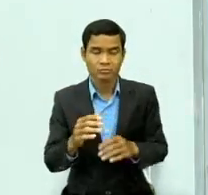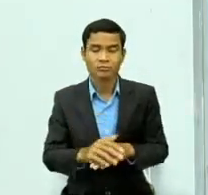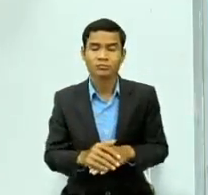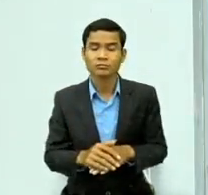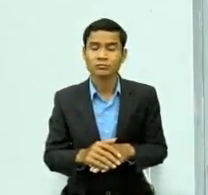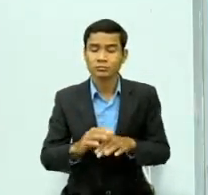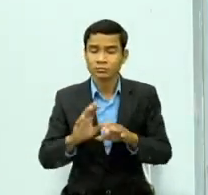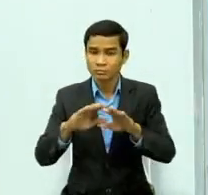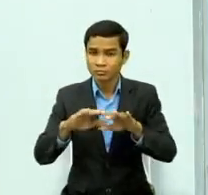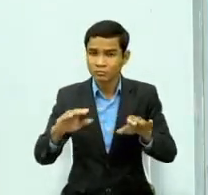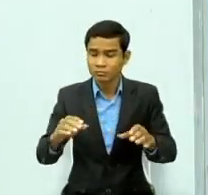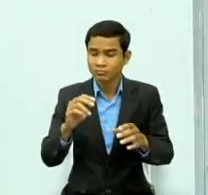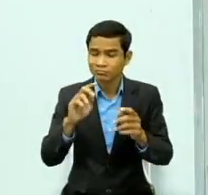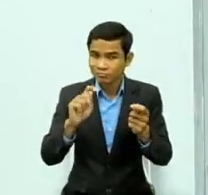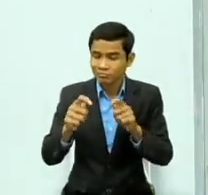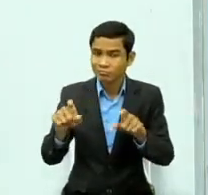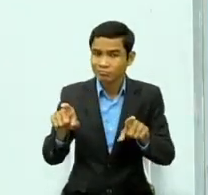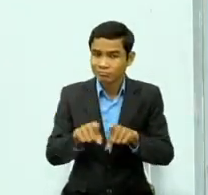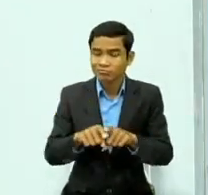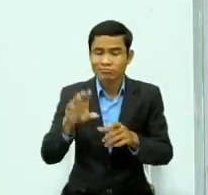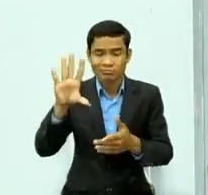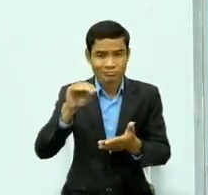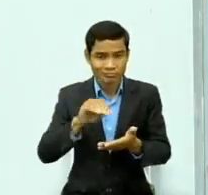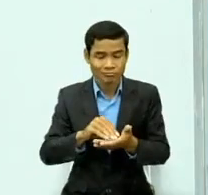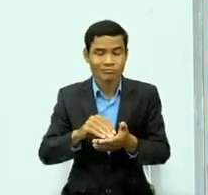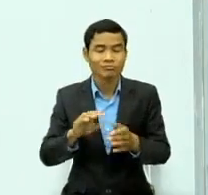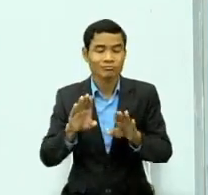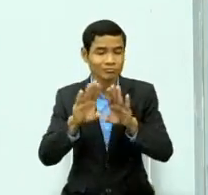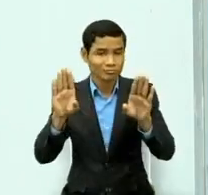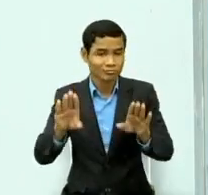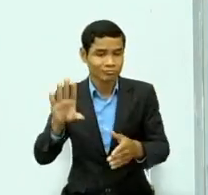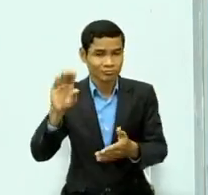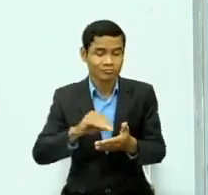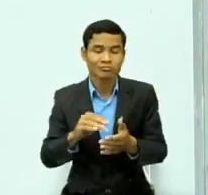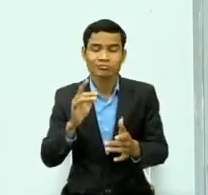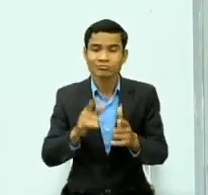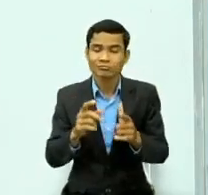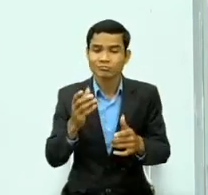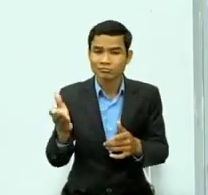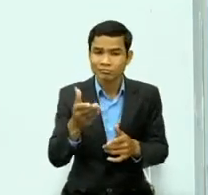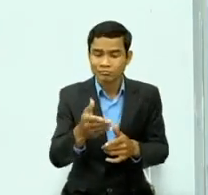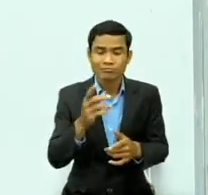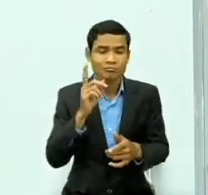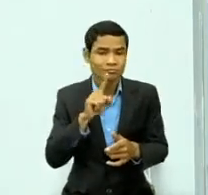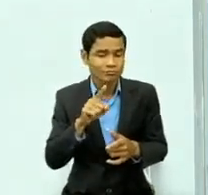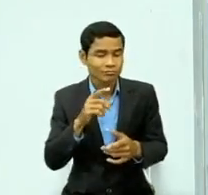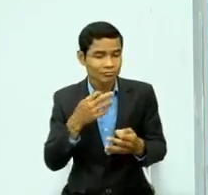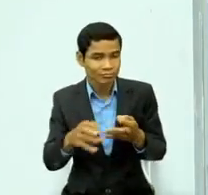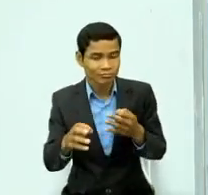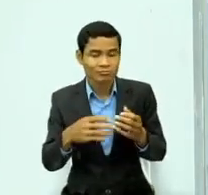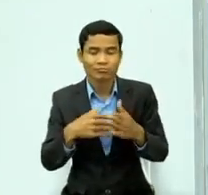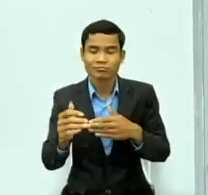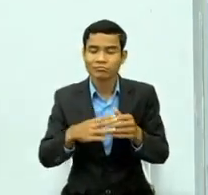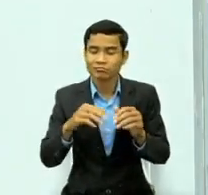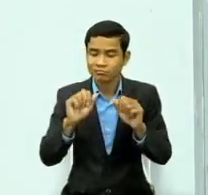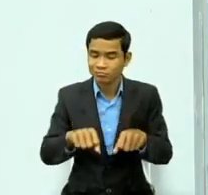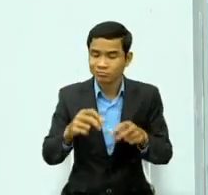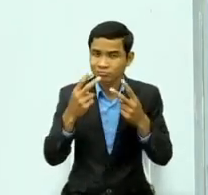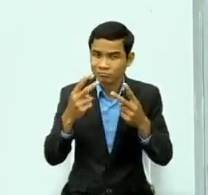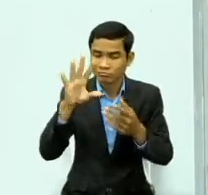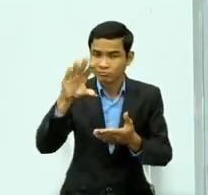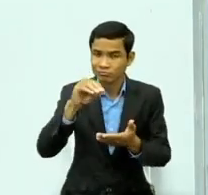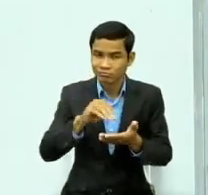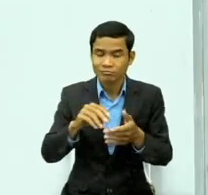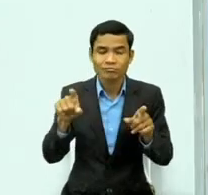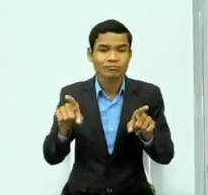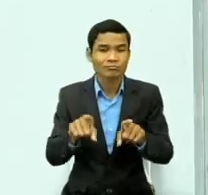អញ្ចឹងកូនអាចកែតម្រូវឲ្យត្រូវតាមអ្នកគ្រូណាចាបើកូនណាមិនទាន់ត្រឹមត្រូវល្អទេកូនសរសេរឲ្យដូចអ្នកគ្រូនៅលើក្តារក្